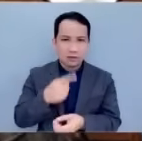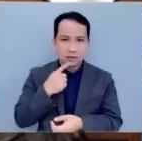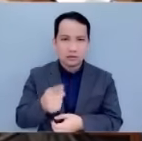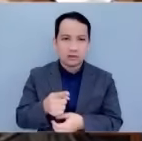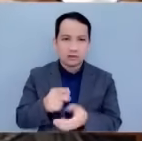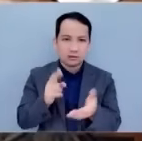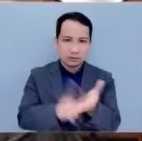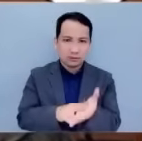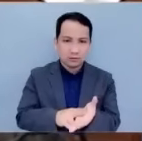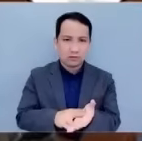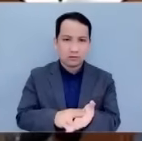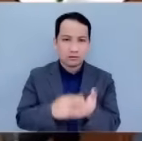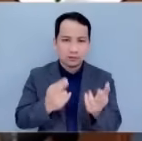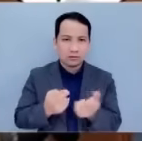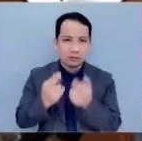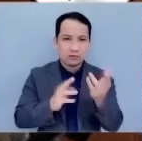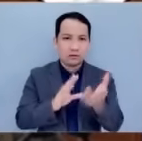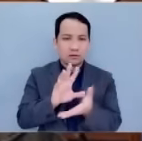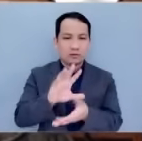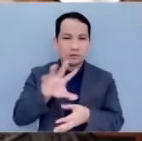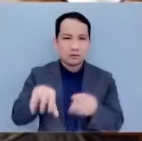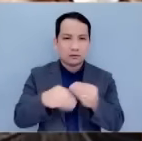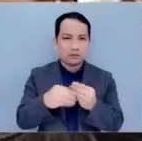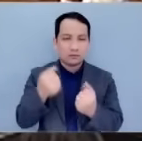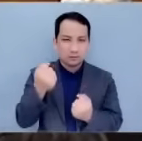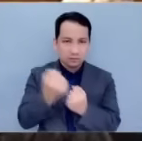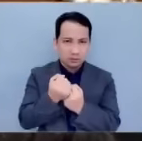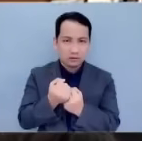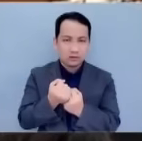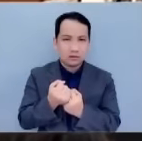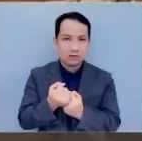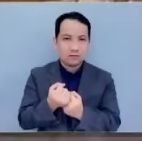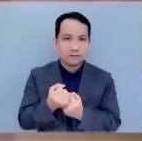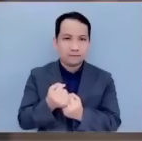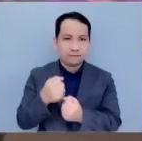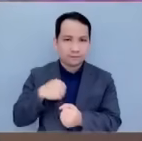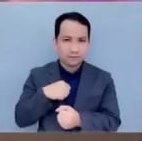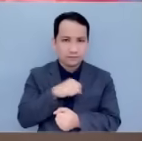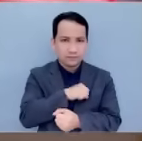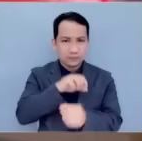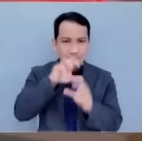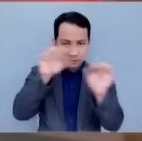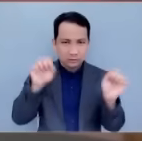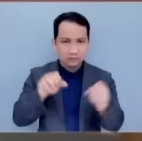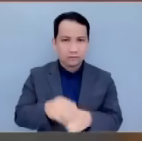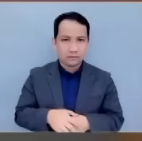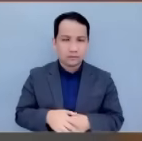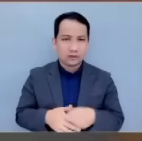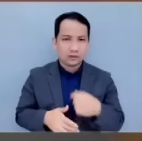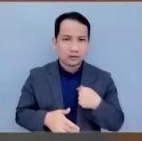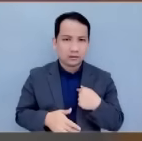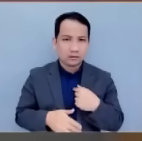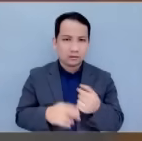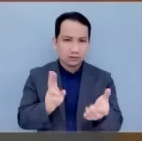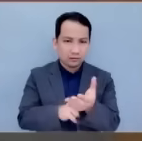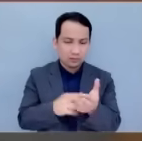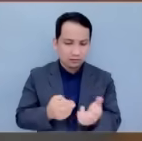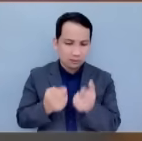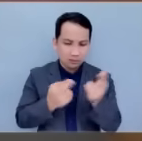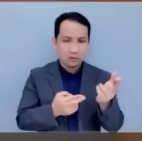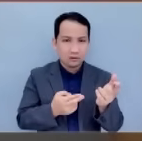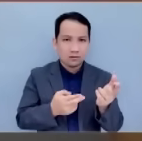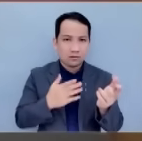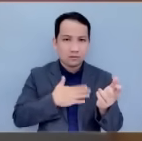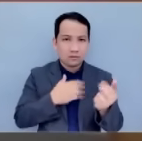siya sa isang resolusyon para magpakita ng suporta sa Senate President. I signed a resolution to show my support